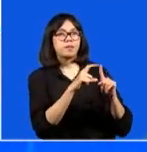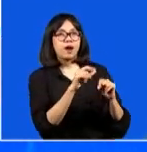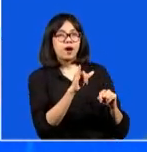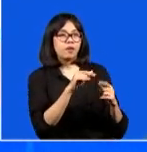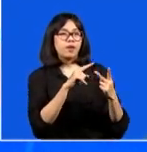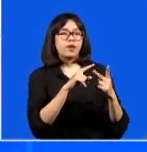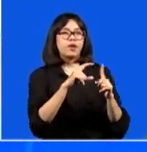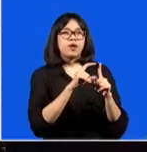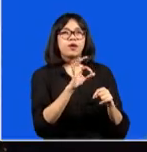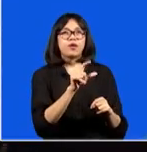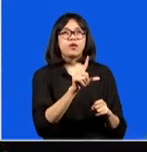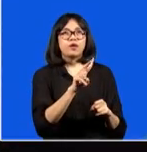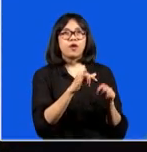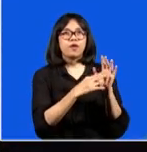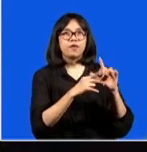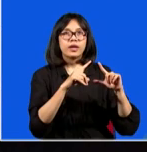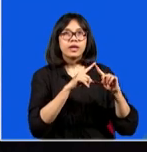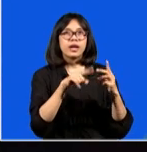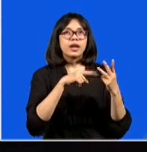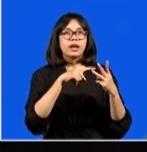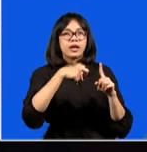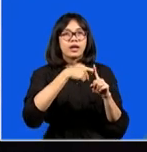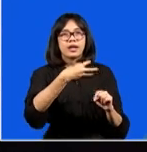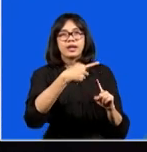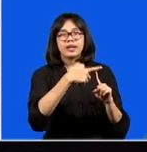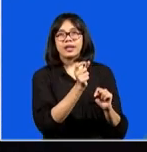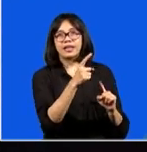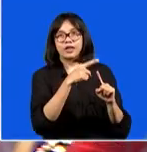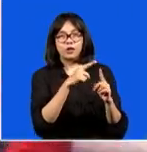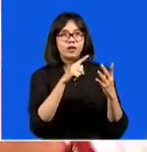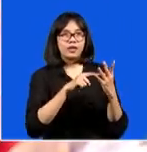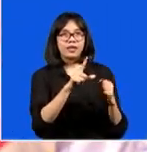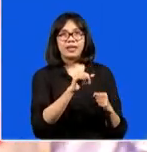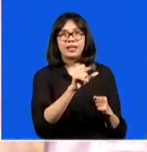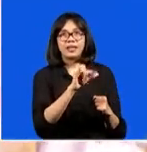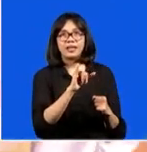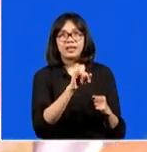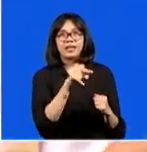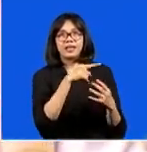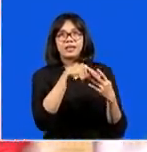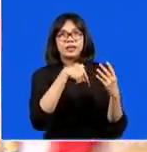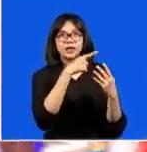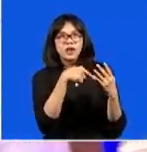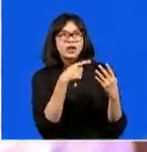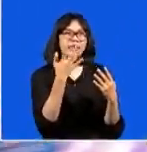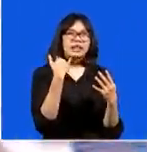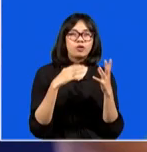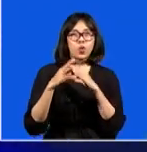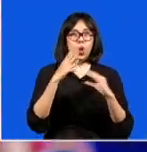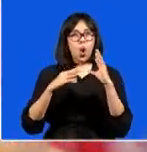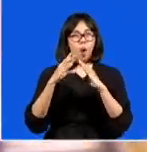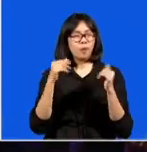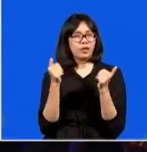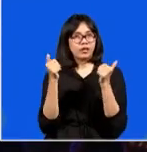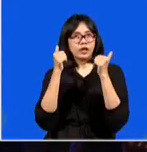dolfina bapak Ketut ibu Lili dan ibu Eka obrolan barusan bilang membuat Kita jadi semakin tahu